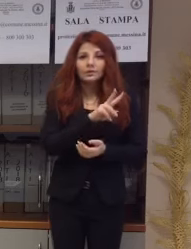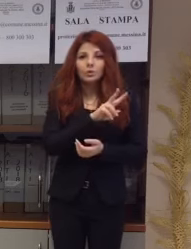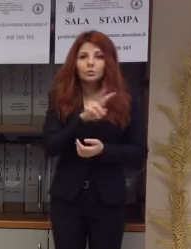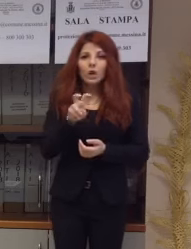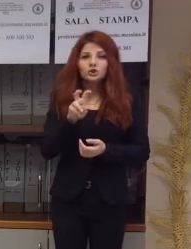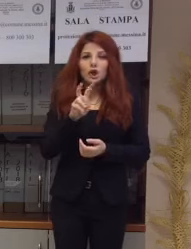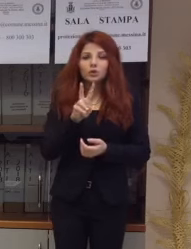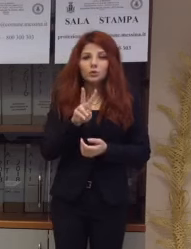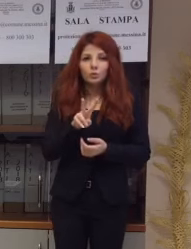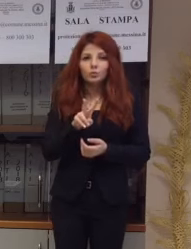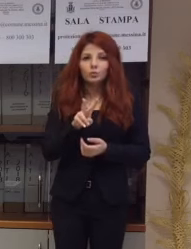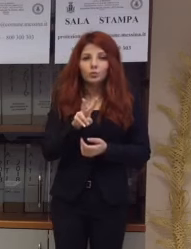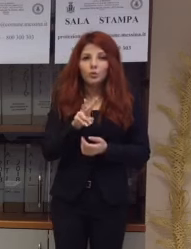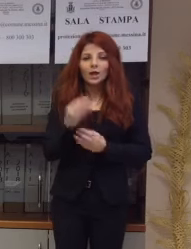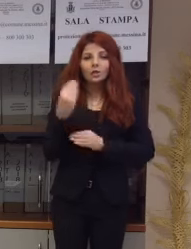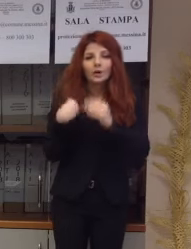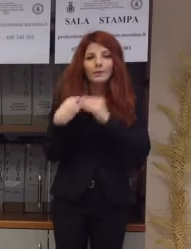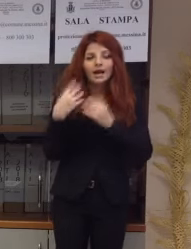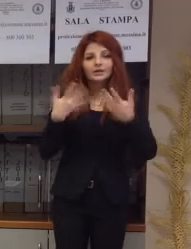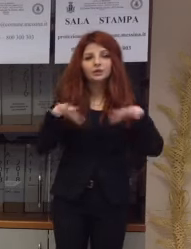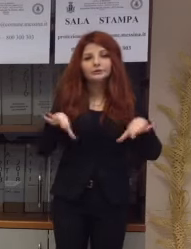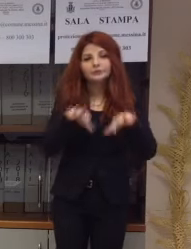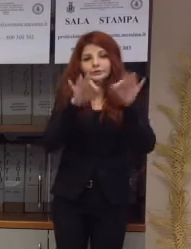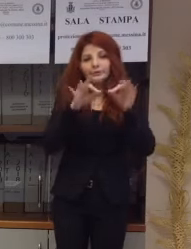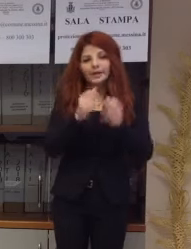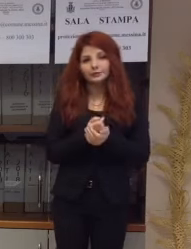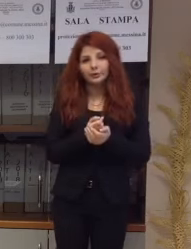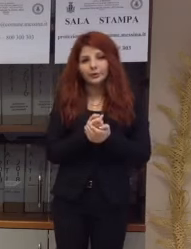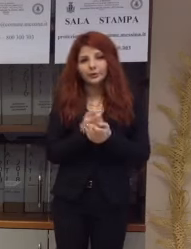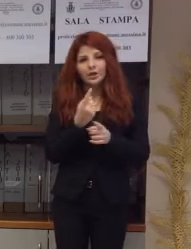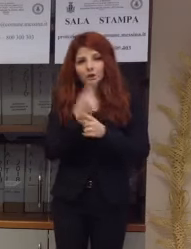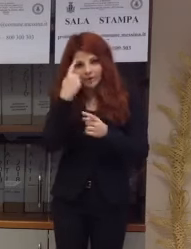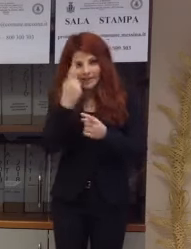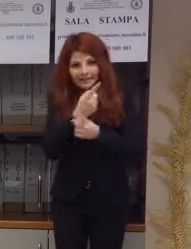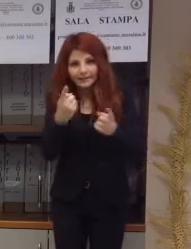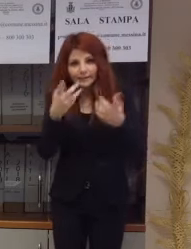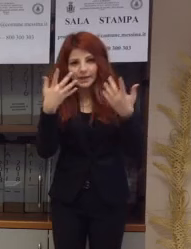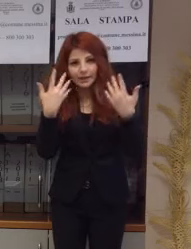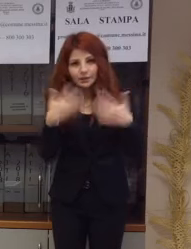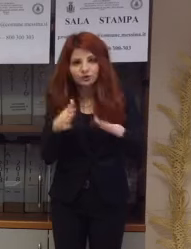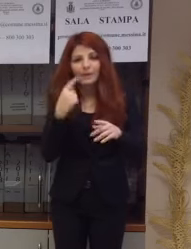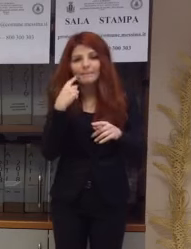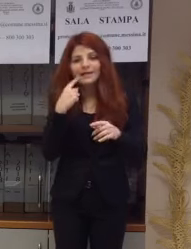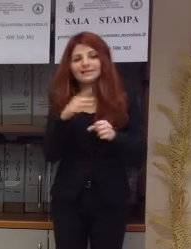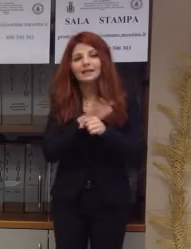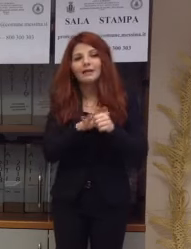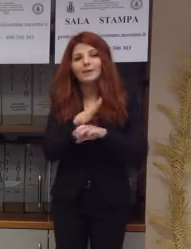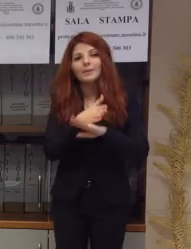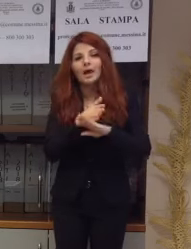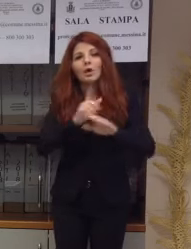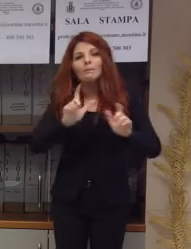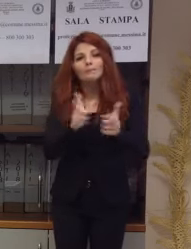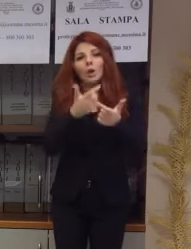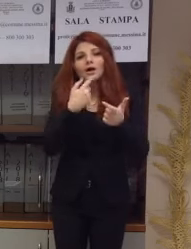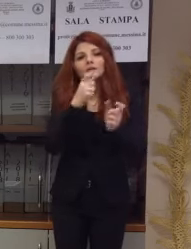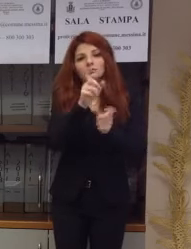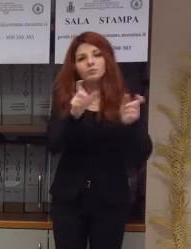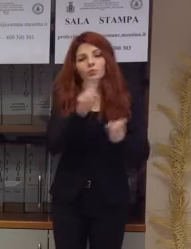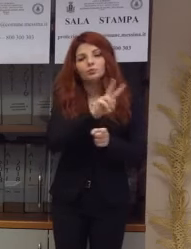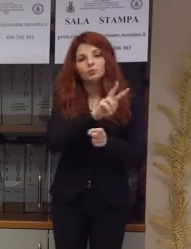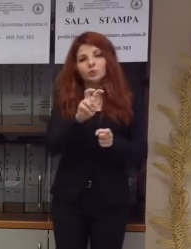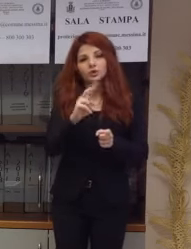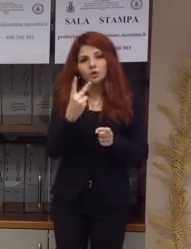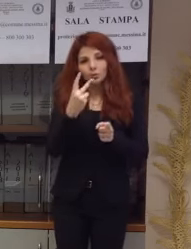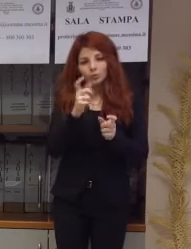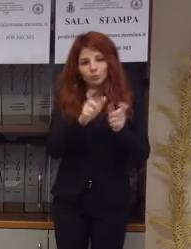stanze, giusto? Sì. E allora sappiate che abbiamo bloccato la card a 202 utenti,